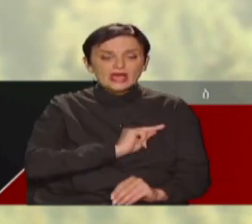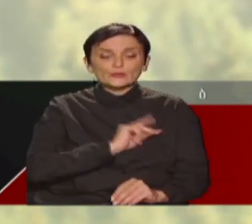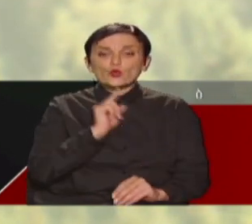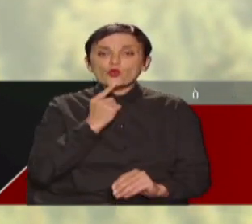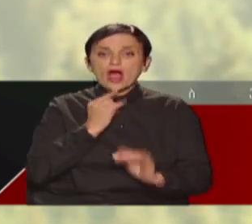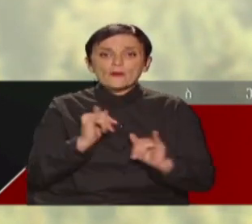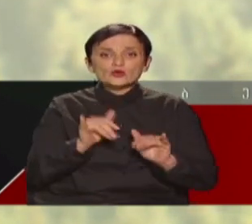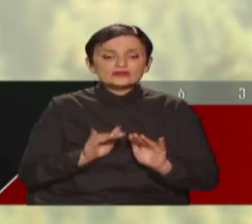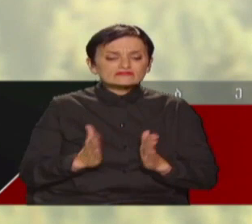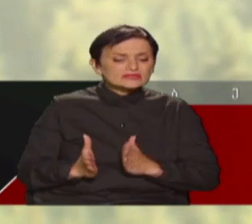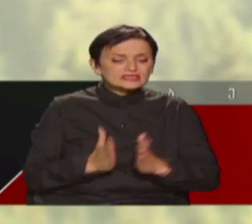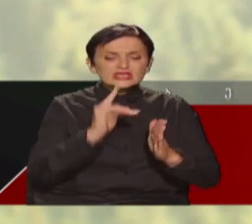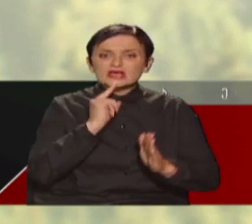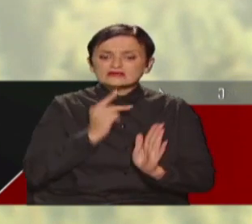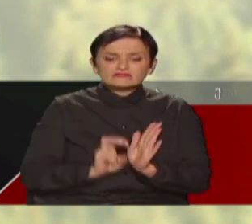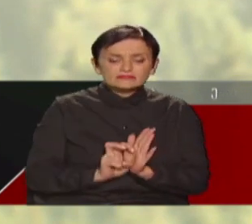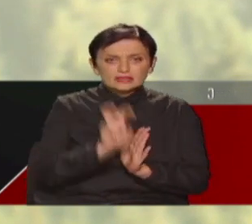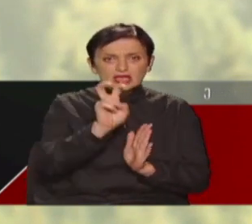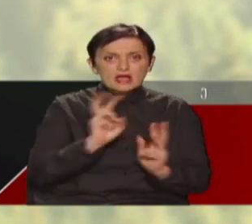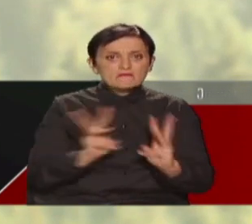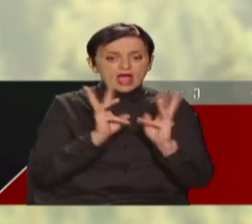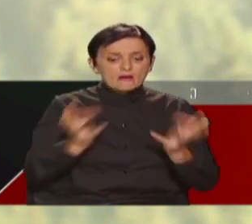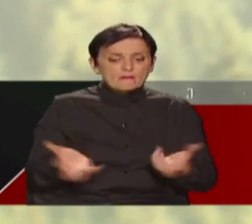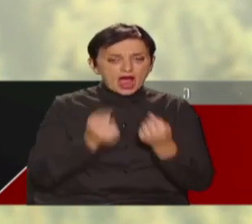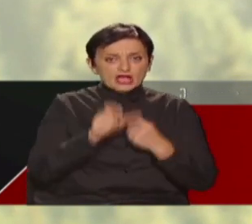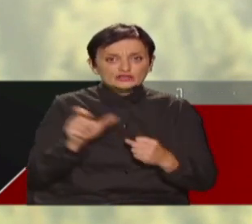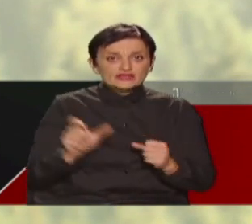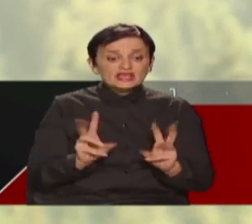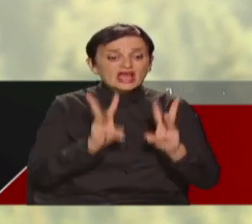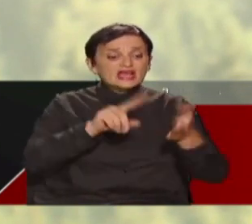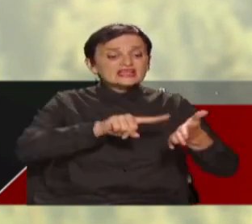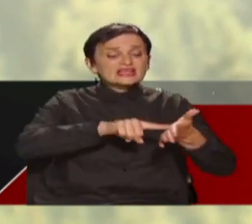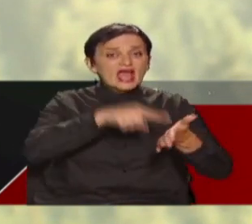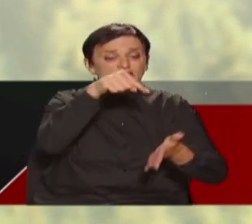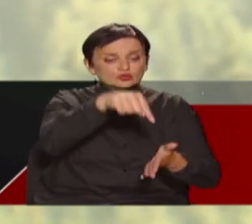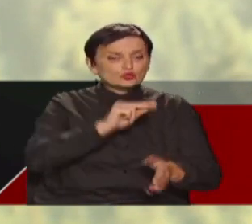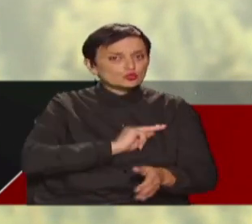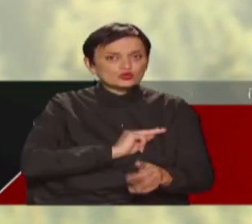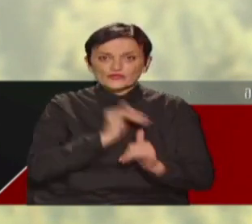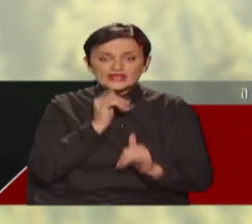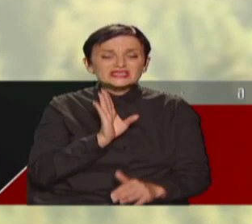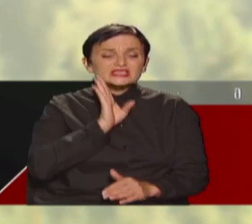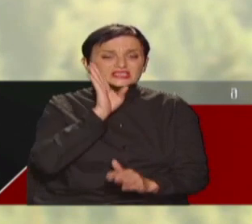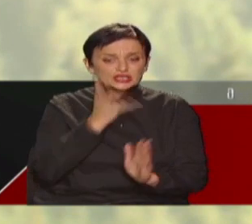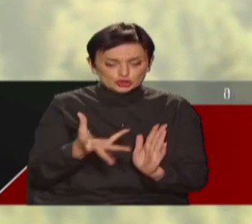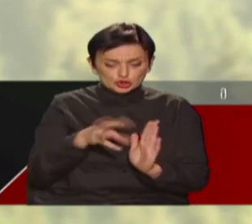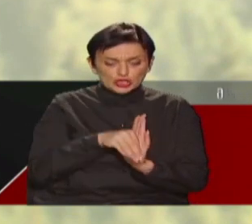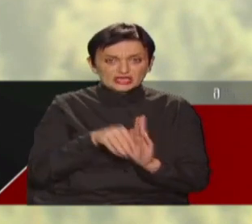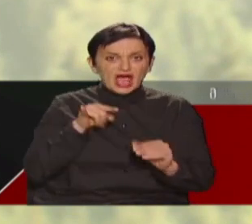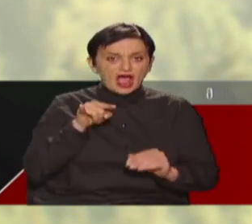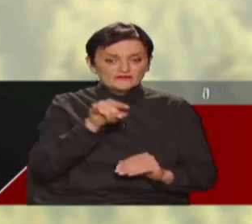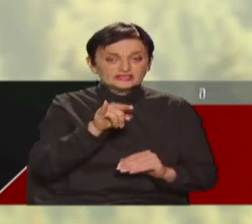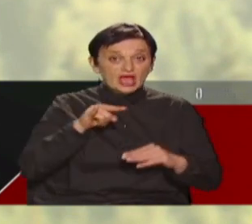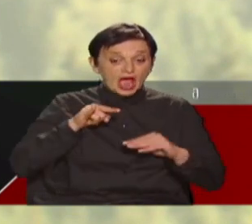artuleps, reliepi, sadați mehanzele mașuele biuera, herheben, hanzeli skerebis, damușoebas, tilidanu, chartuliari, aviația,